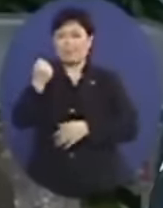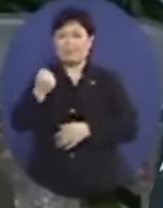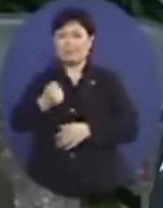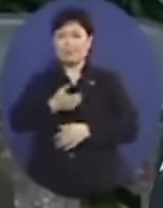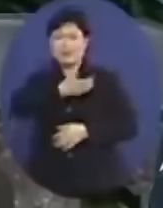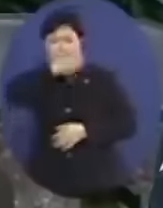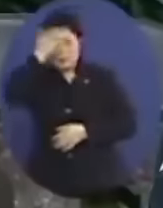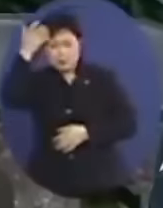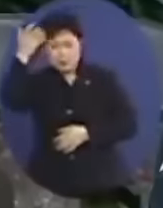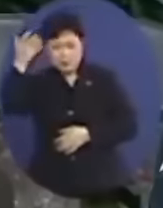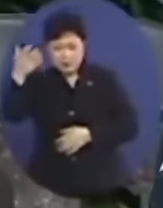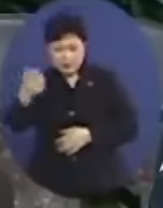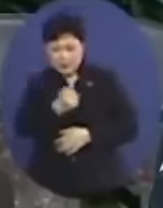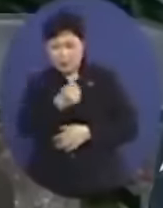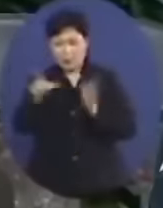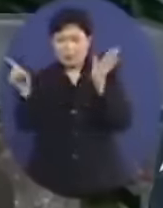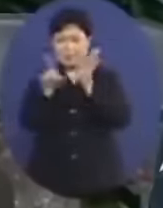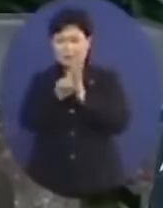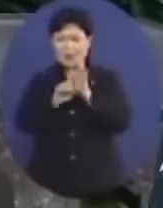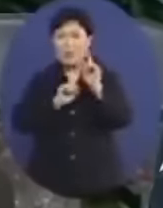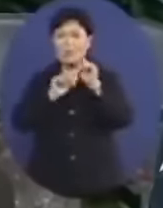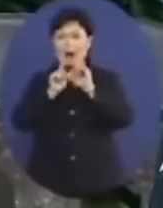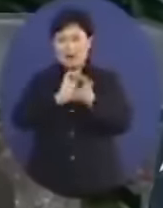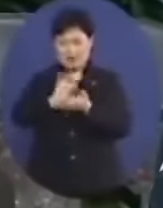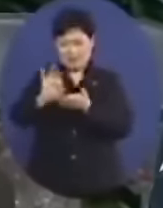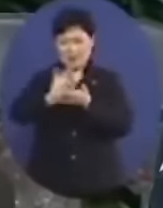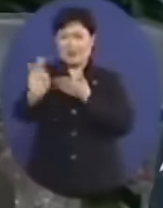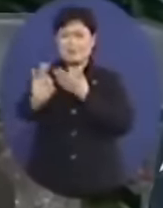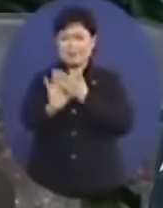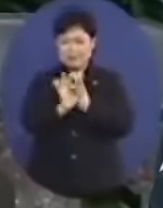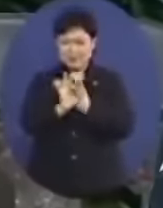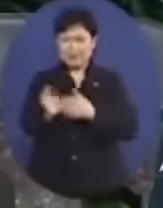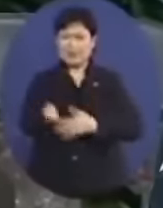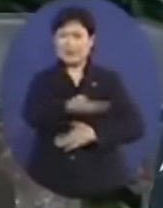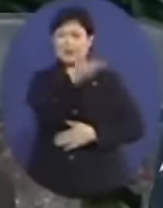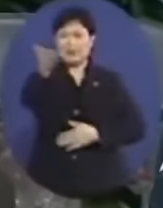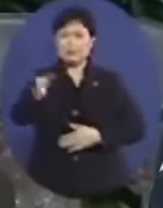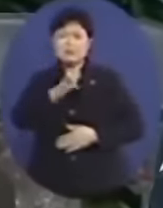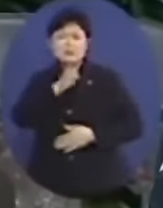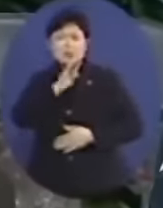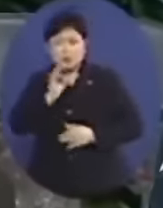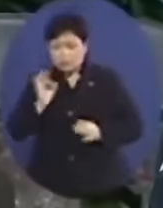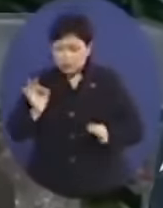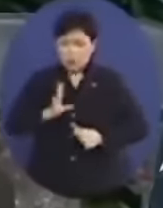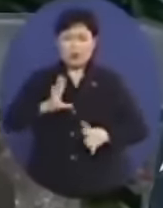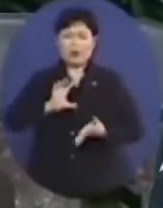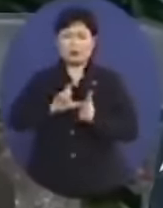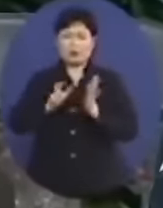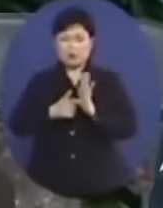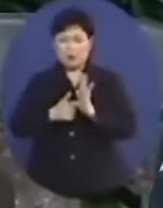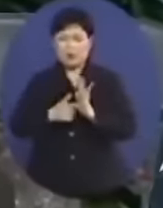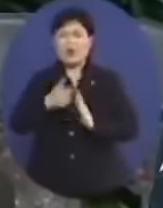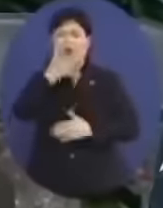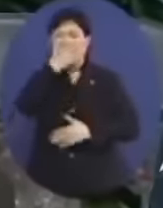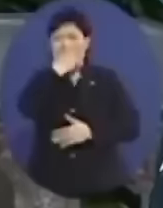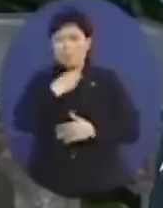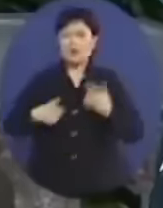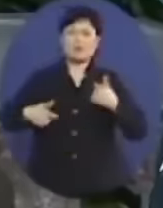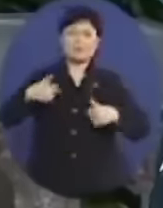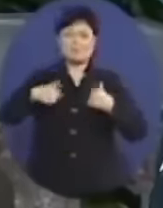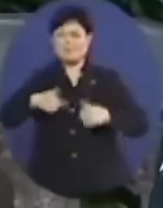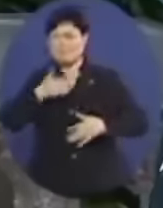꿈꾸고 아멘 믿고 말하면 아멘 여러분 희한하게 행복해지고 기뻐지는 것입니다